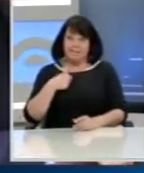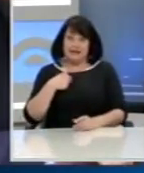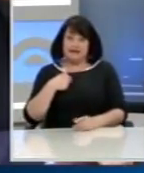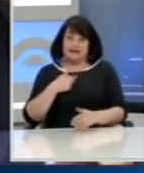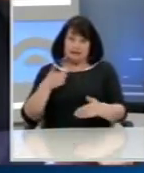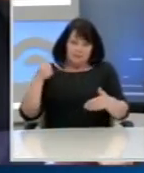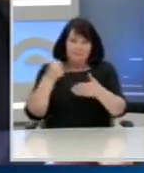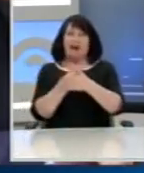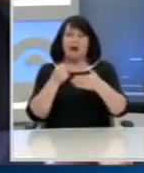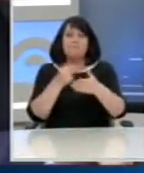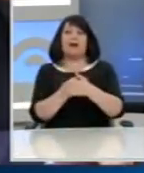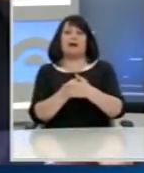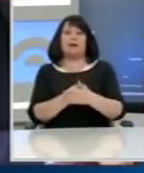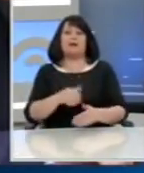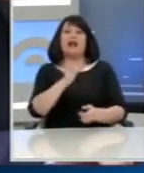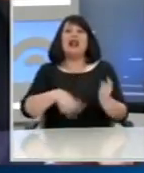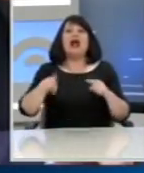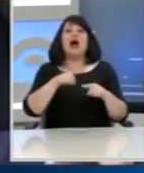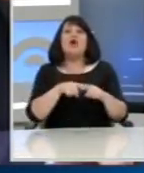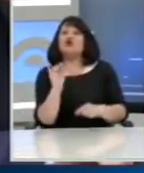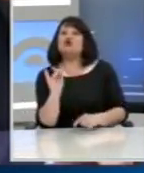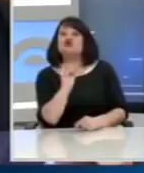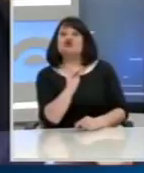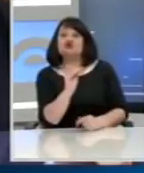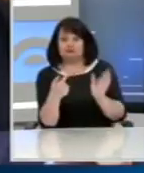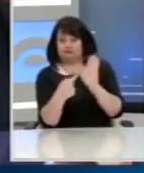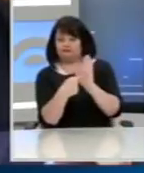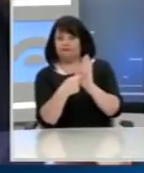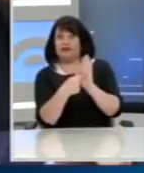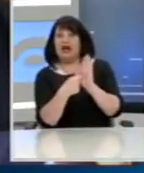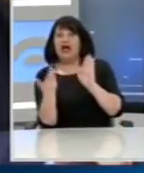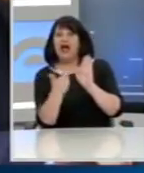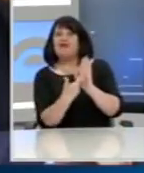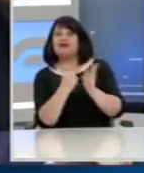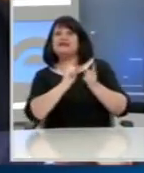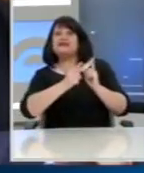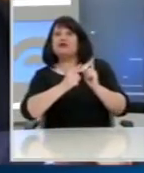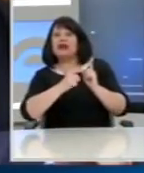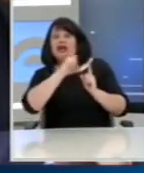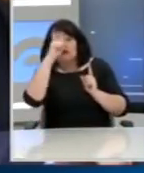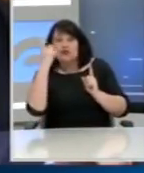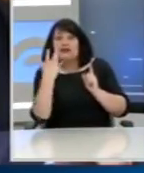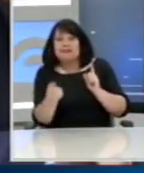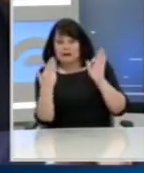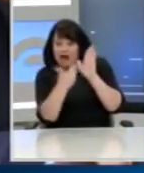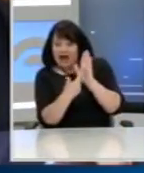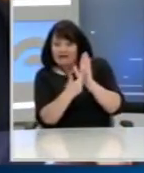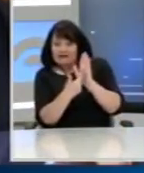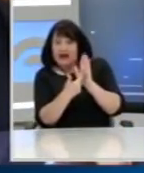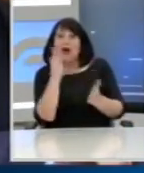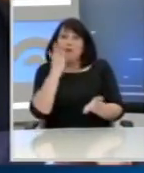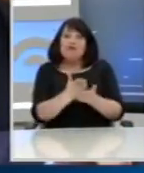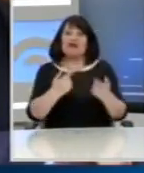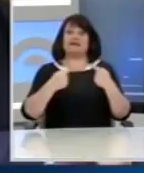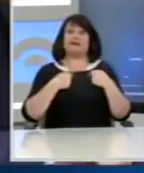τοίχο, πήγαμε στον ελληνικό λαό και του είπαμε αυτή είναι η συμφωνία, αυτές είναι οι δυσκολίες. Επέλεξε εμάς